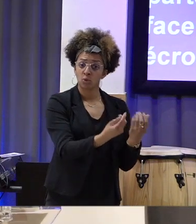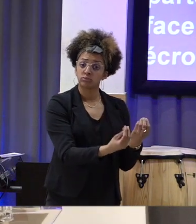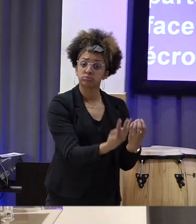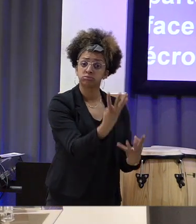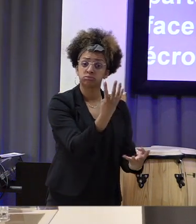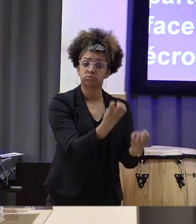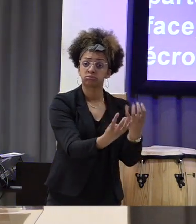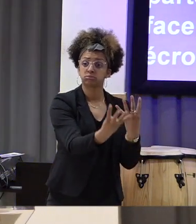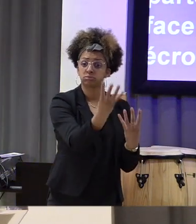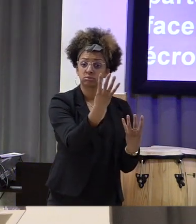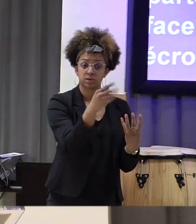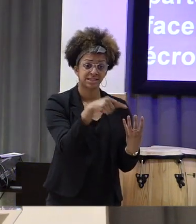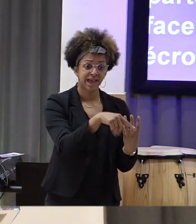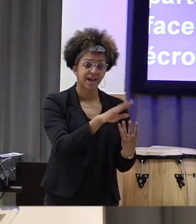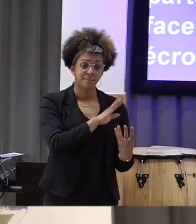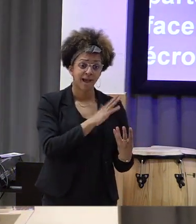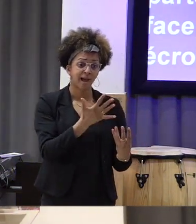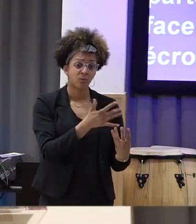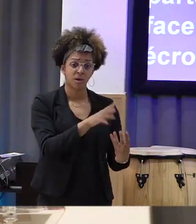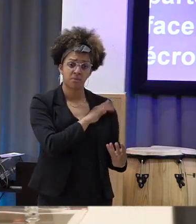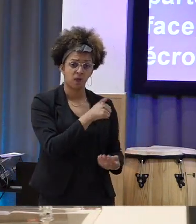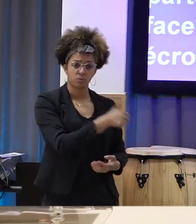Si nous vivons dans la paresse,